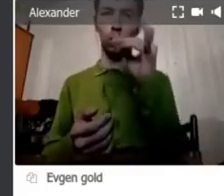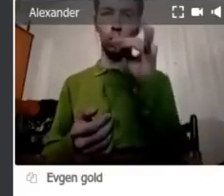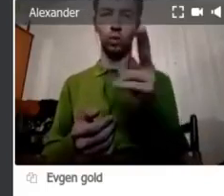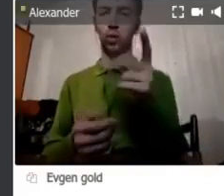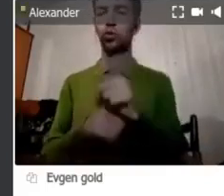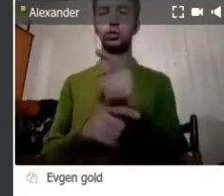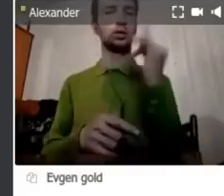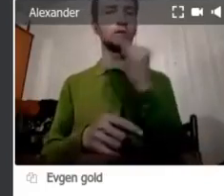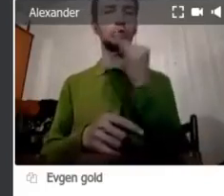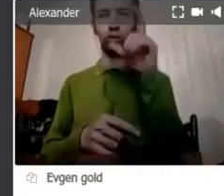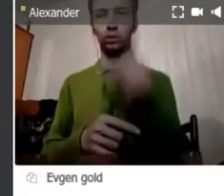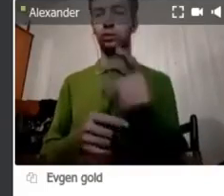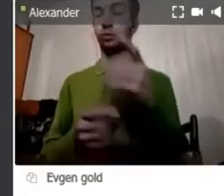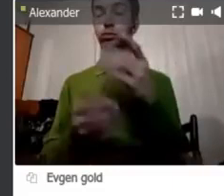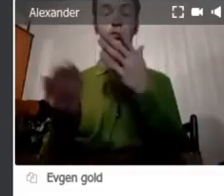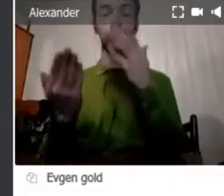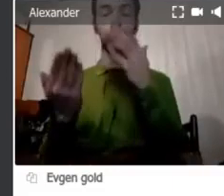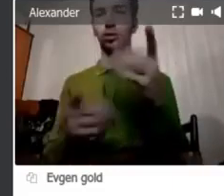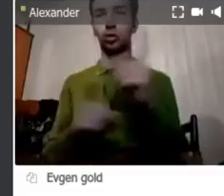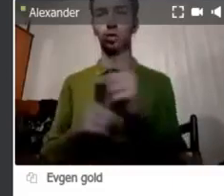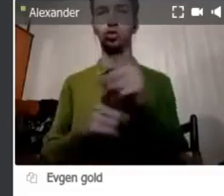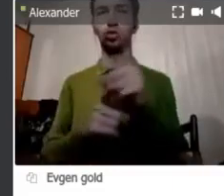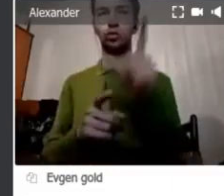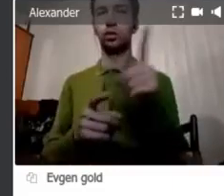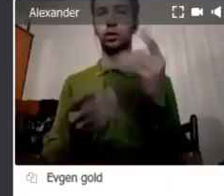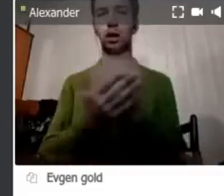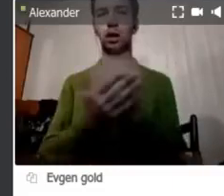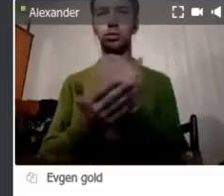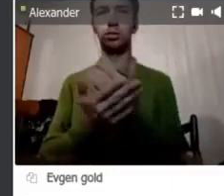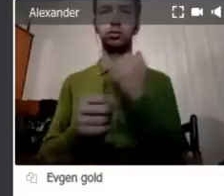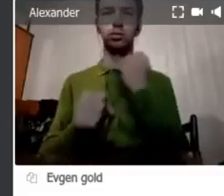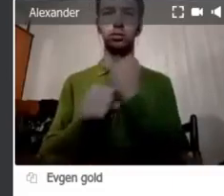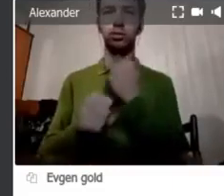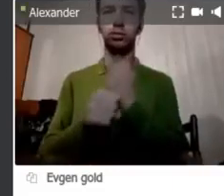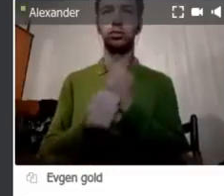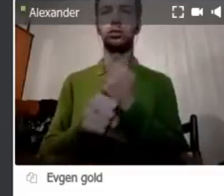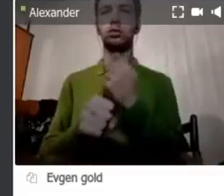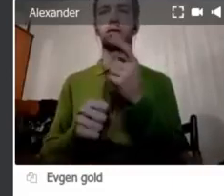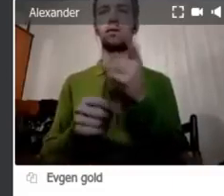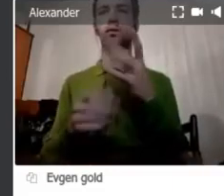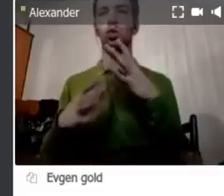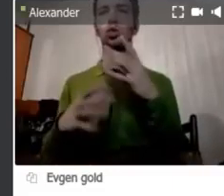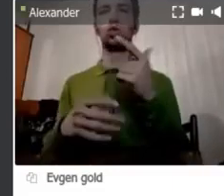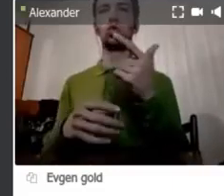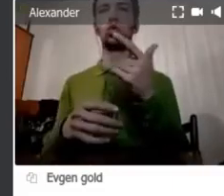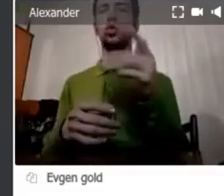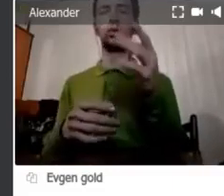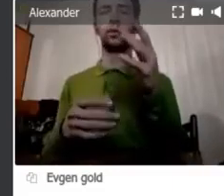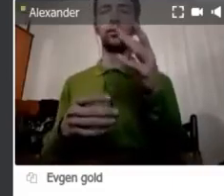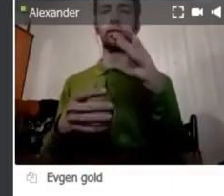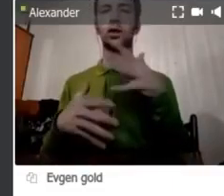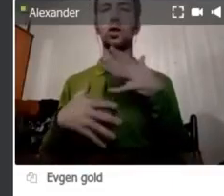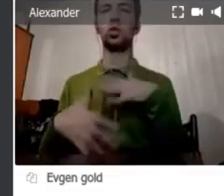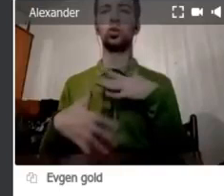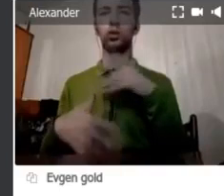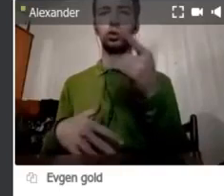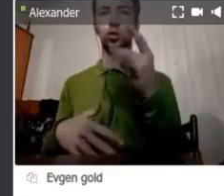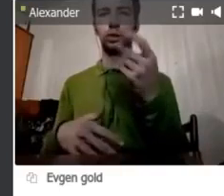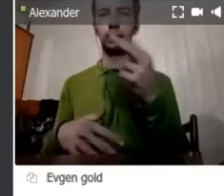Кому нужна такая информация, что, где, как, пишите в чаты, в командные, информация там будет. Пожалуйста,